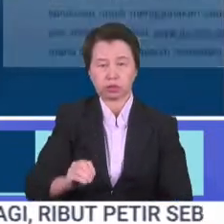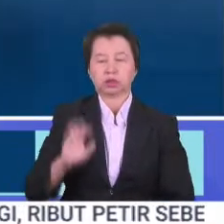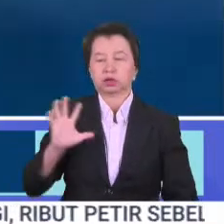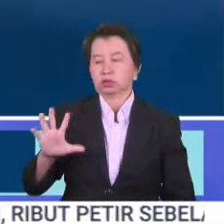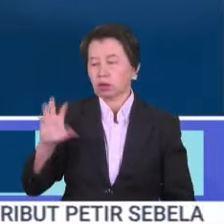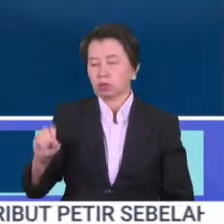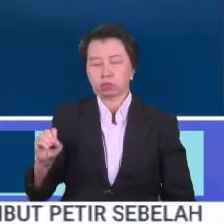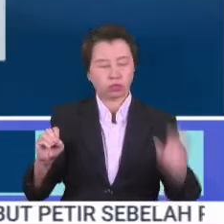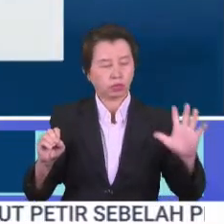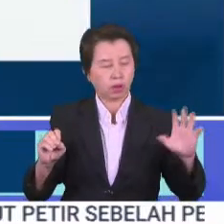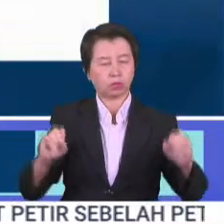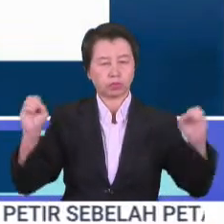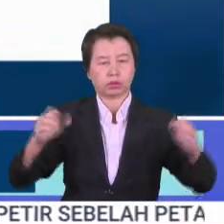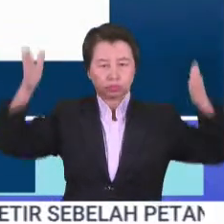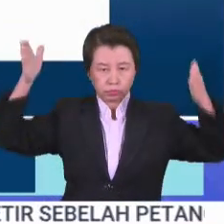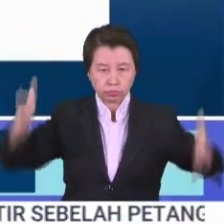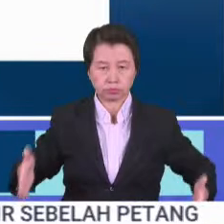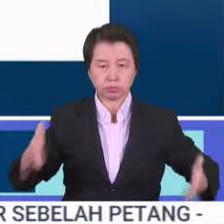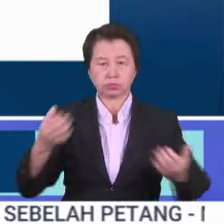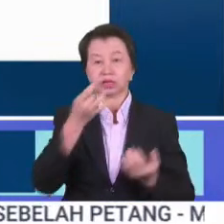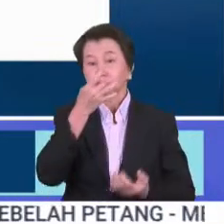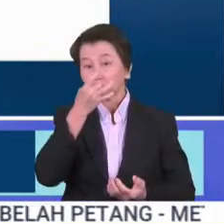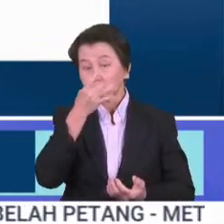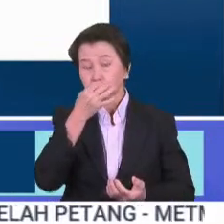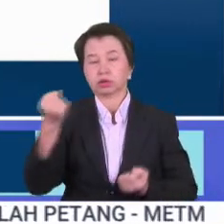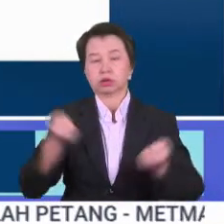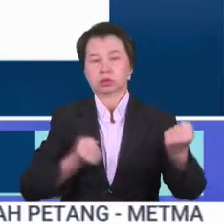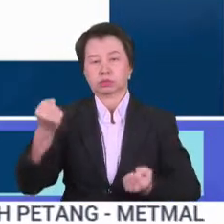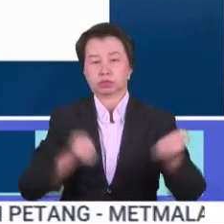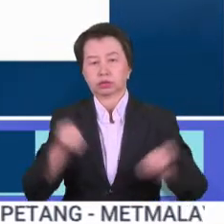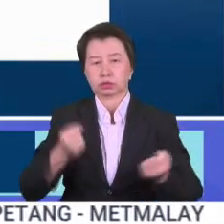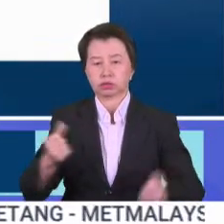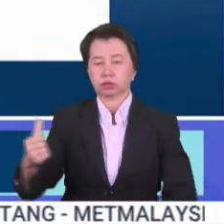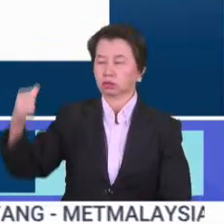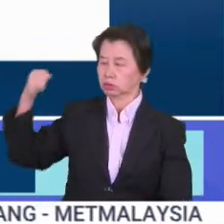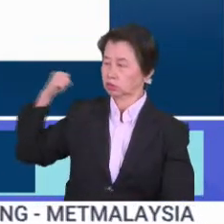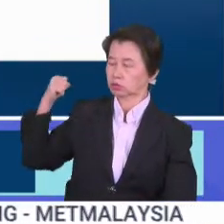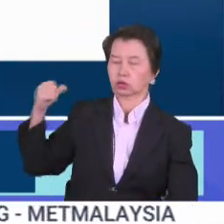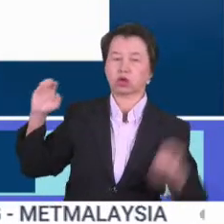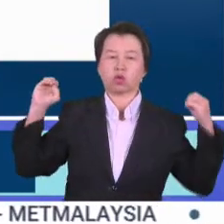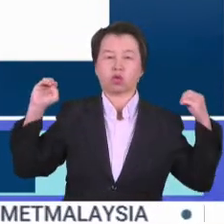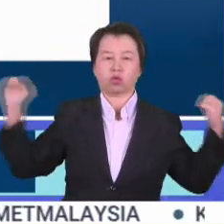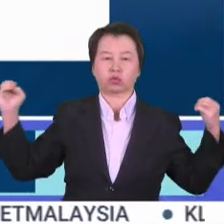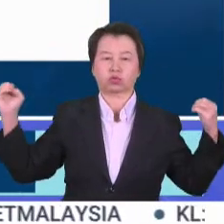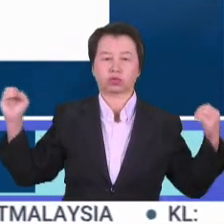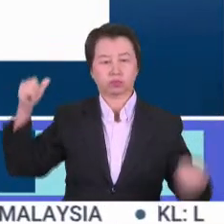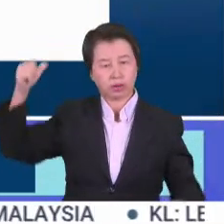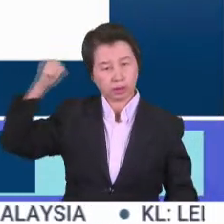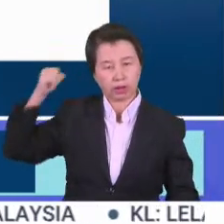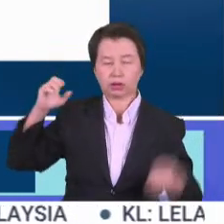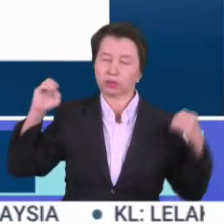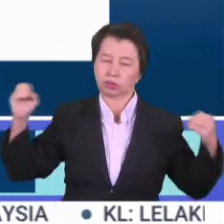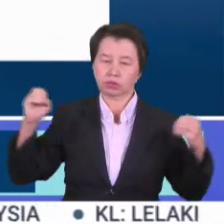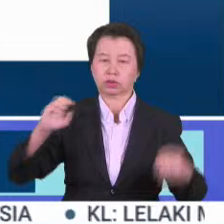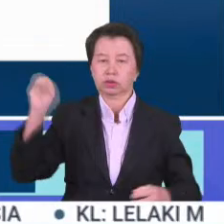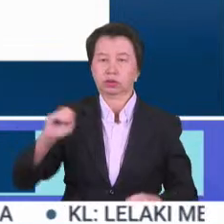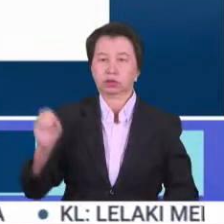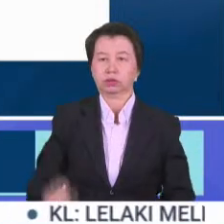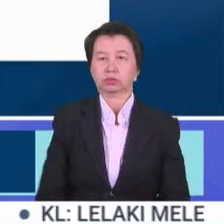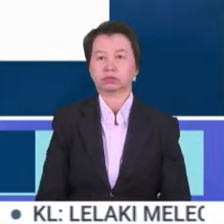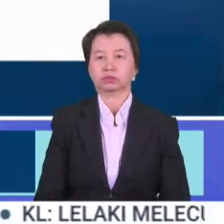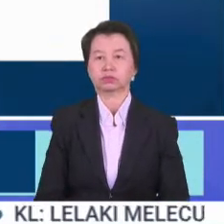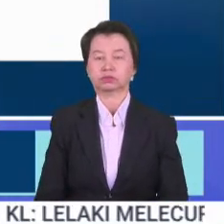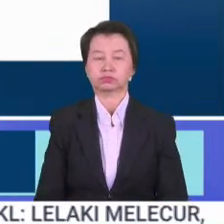50% bagi cermin tepi sisi kiri kanan pemandu dan 0% bagi cermin sisi bahagian belakang dan cermin